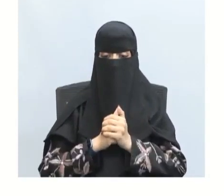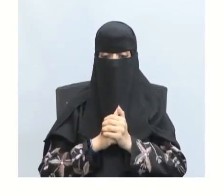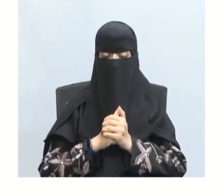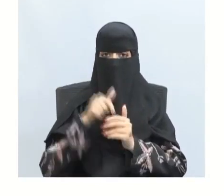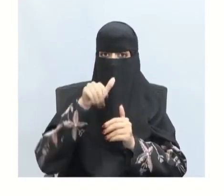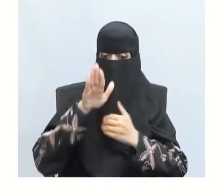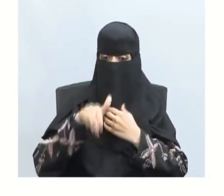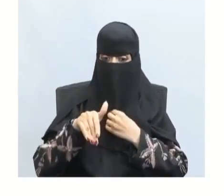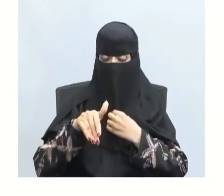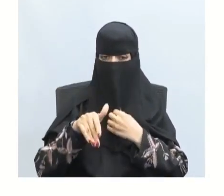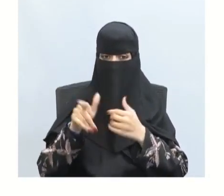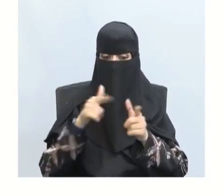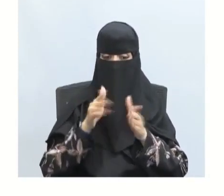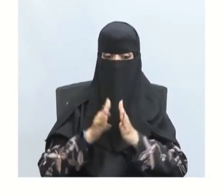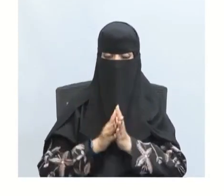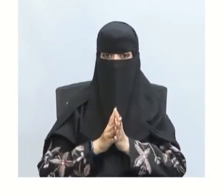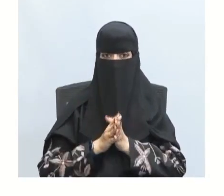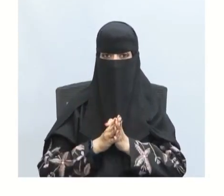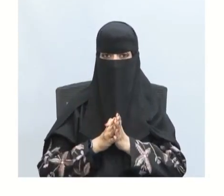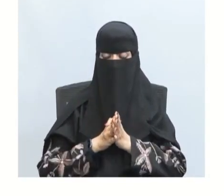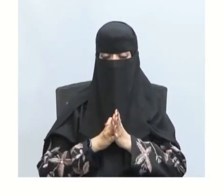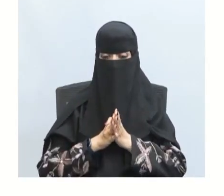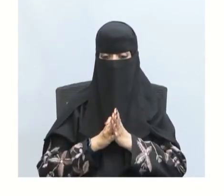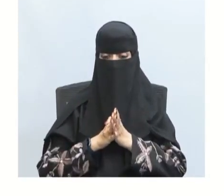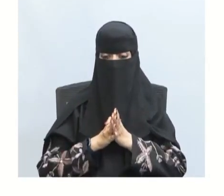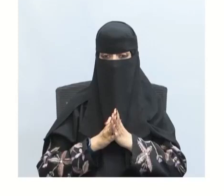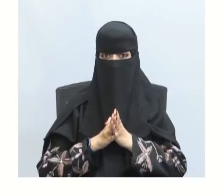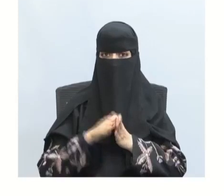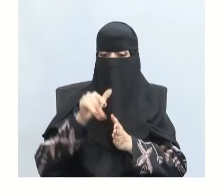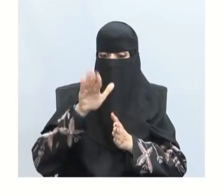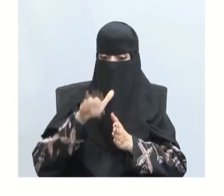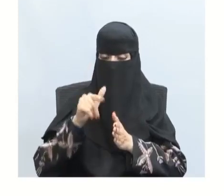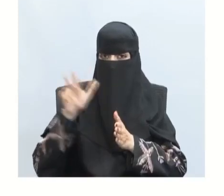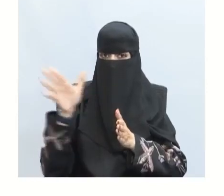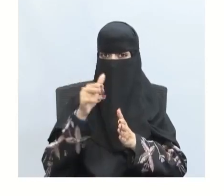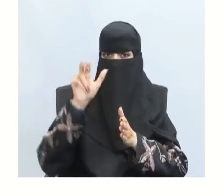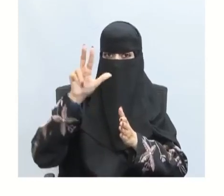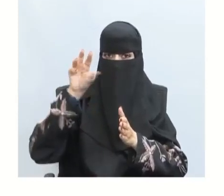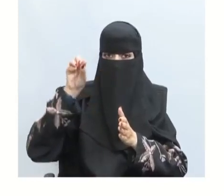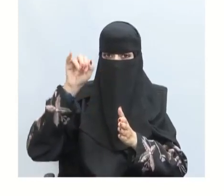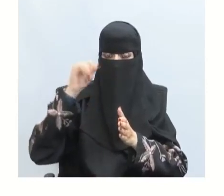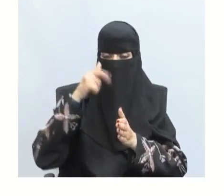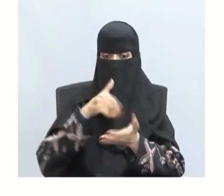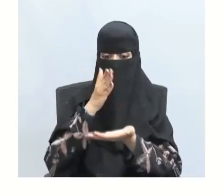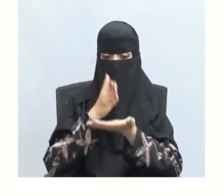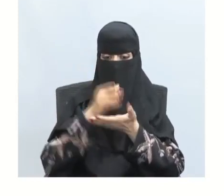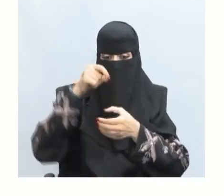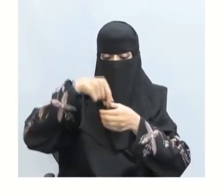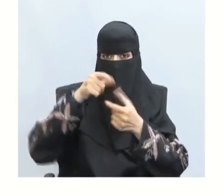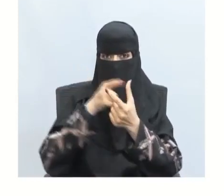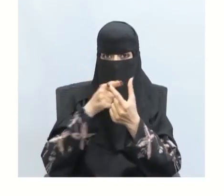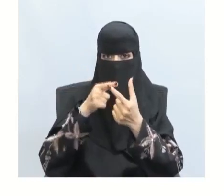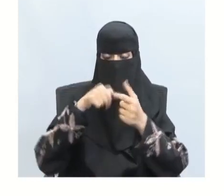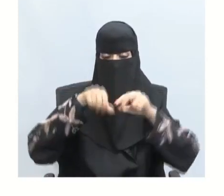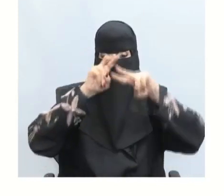والسيليكون عزيزي طالب عزيزتي الطالبه يتواجد الهيدروجين في الوسط بين